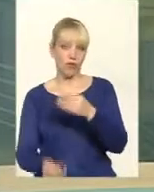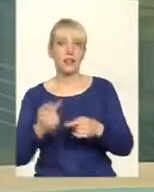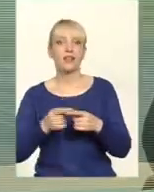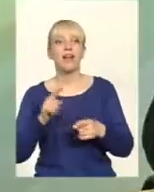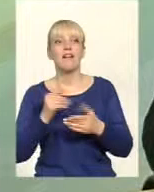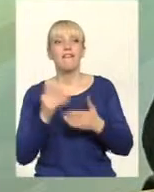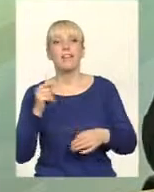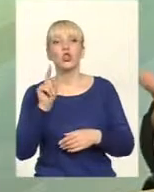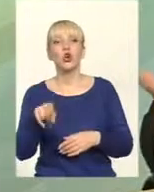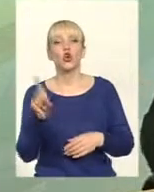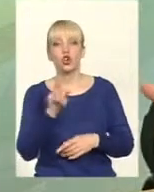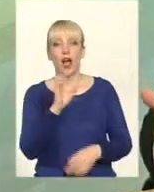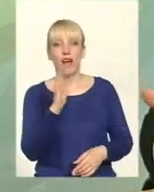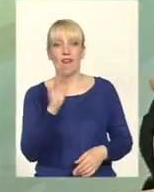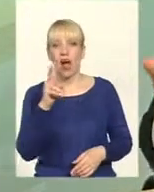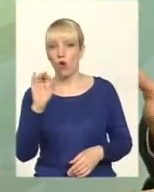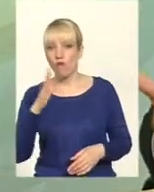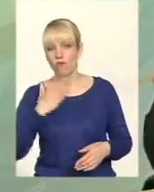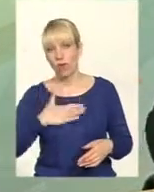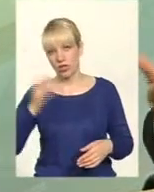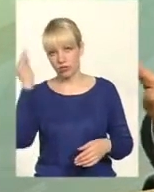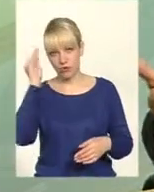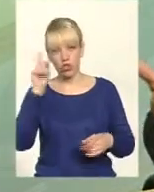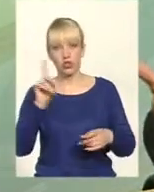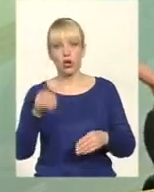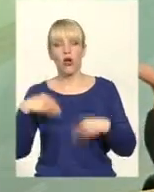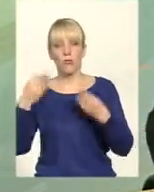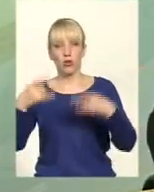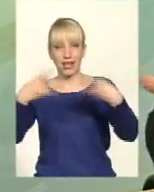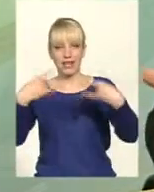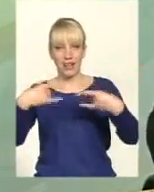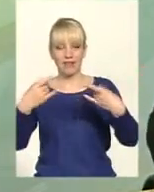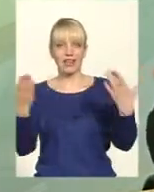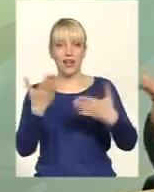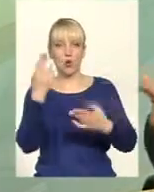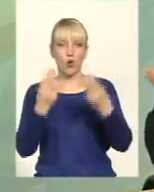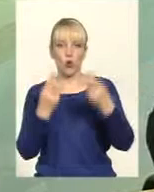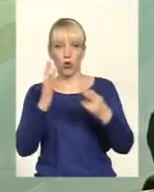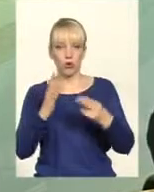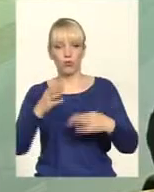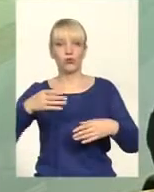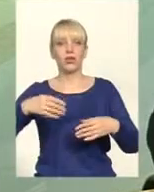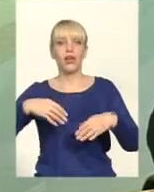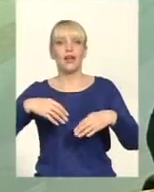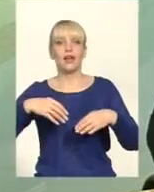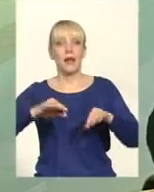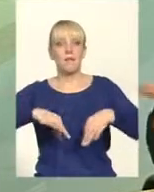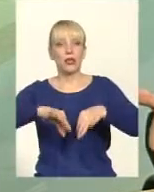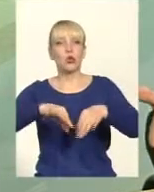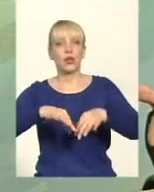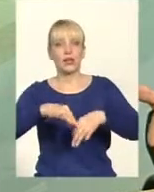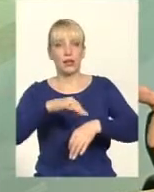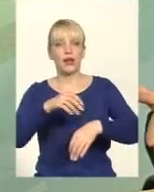що пан Аваков, з моєї точки зору, подає в ефір, якого кольору будуть патрульні машини, там, да, більше